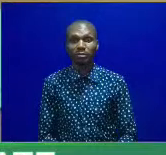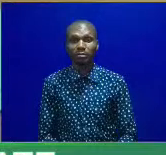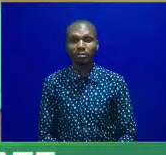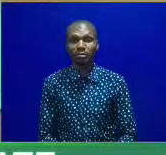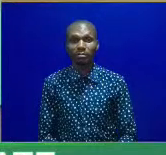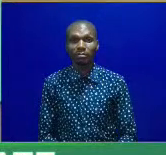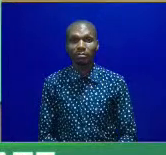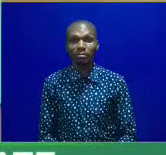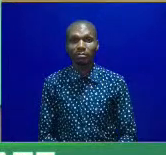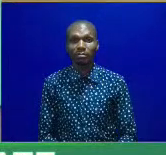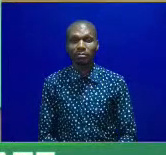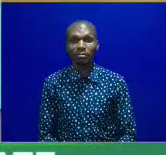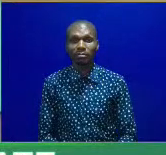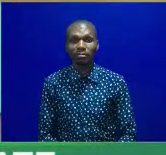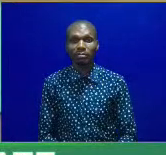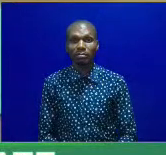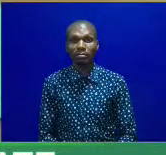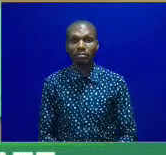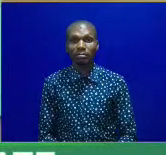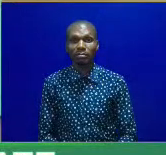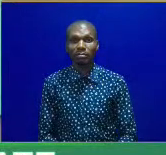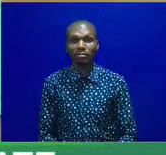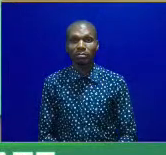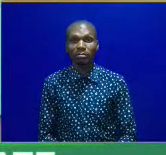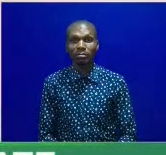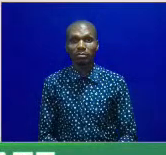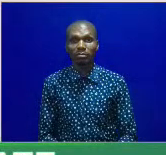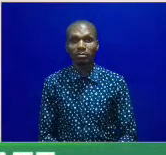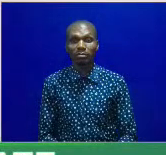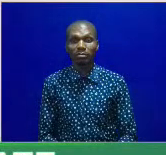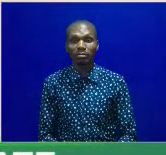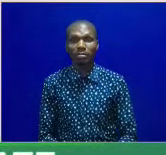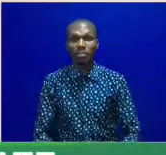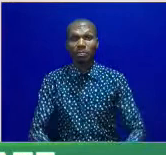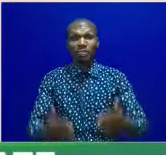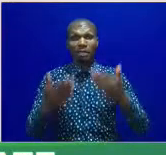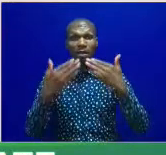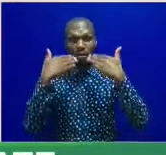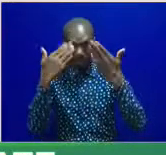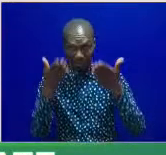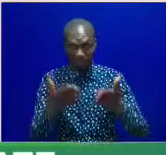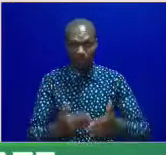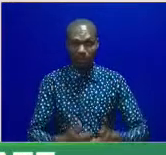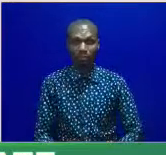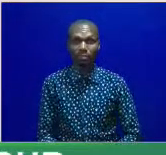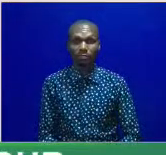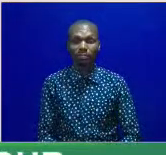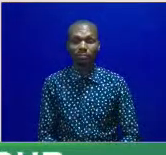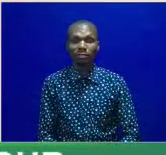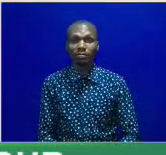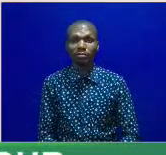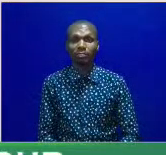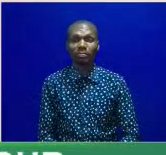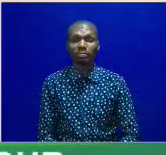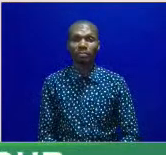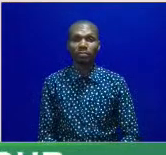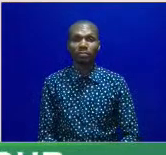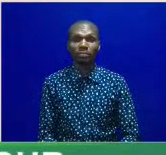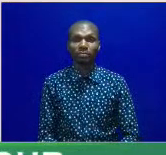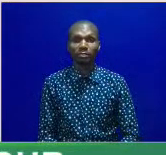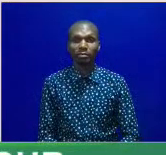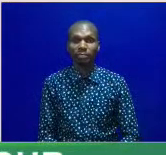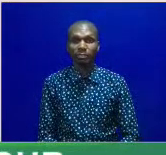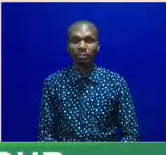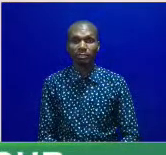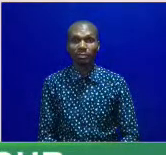Pero el italiano Mildred Momagni. Mbiya mbona umori kaito Mildred Momagni ase orobati ororo ikranu.